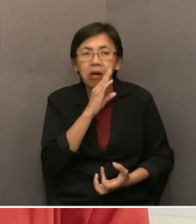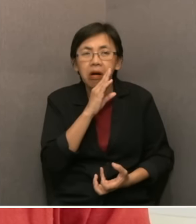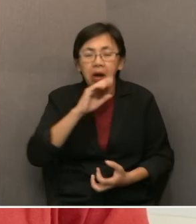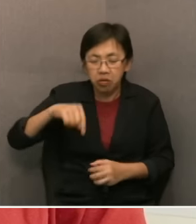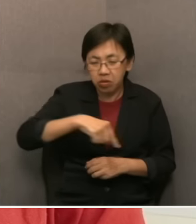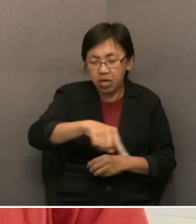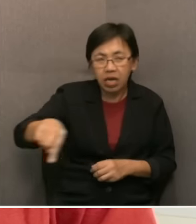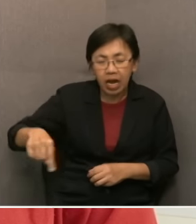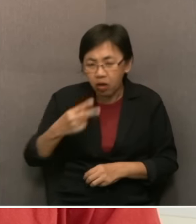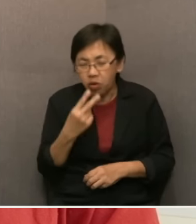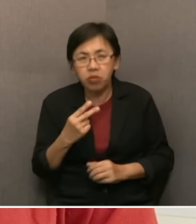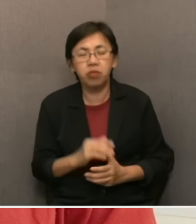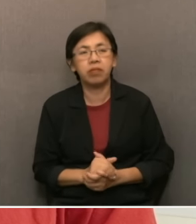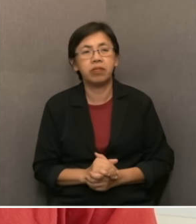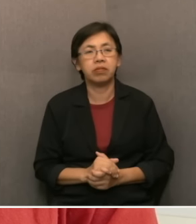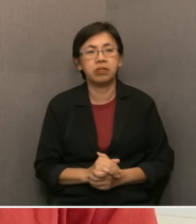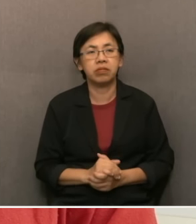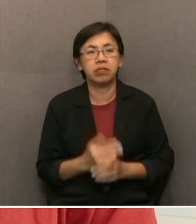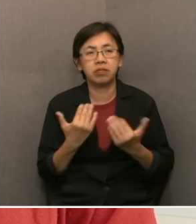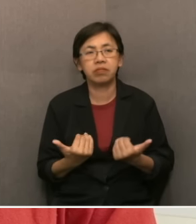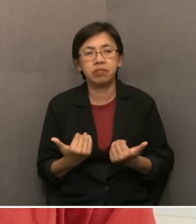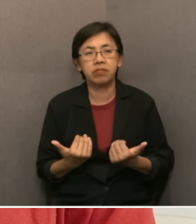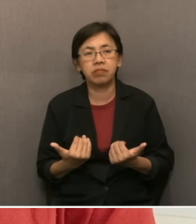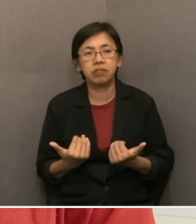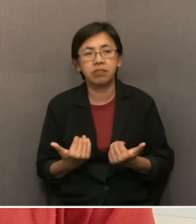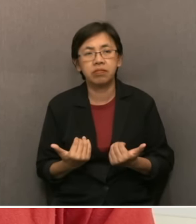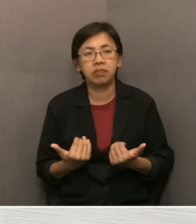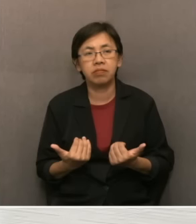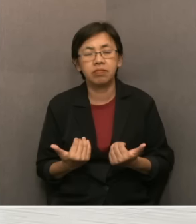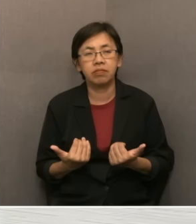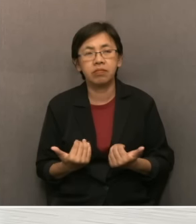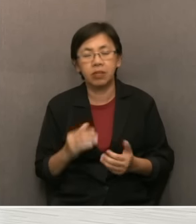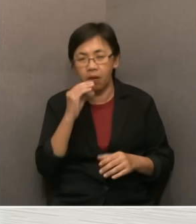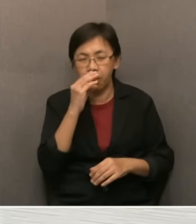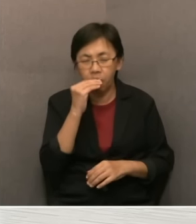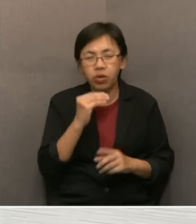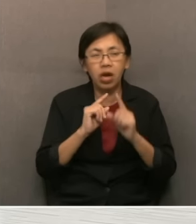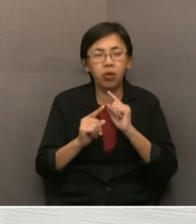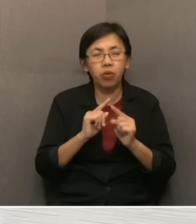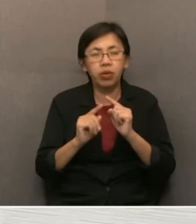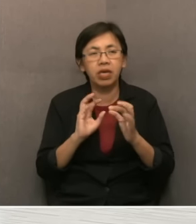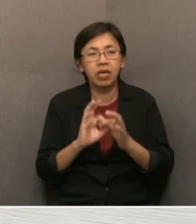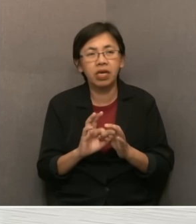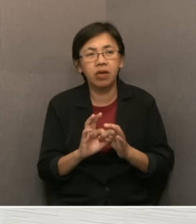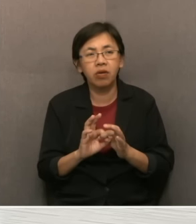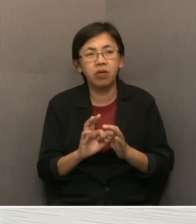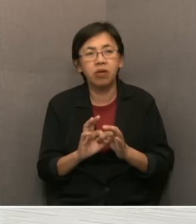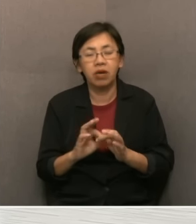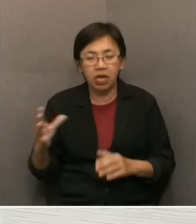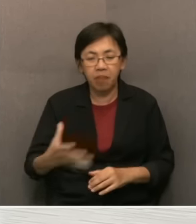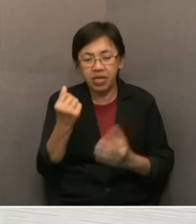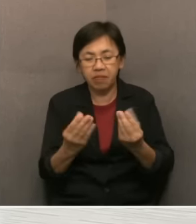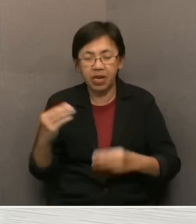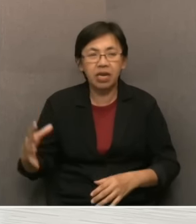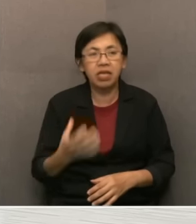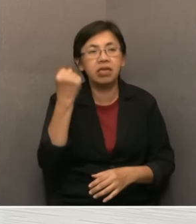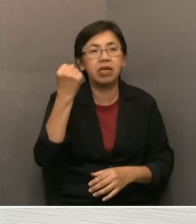ตรงนี้เนื่องมาจากว่าเอ่อตอนเนี้ยเราจะเห็นถึงการที่มีการพูดถึงการเอ่อบุกเข้ายึดดินแดน